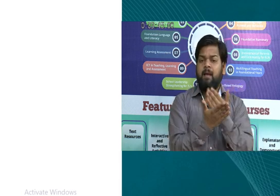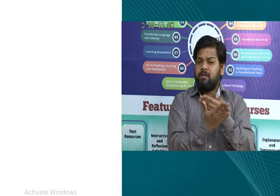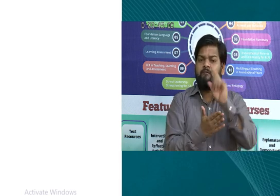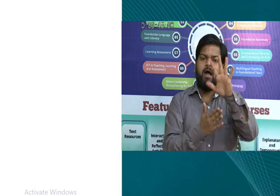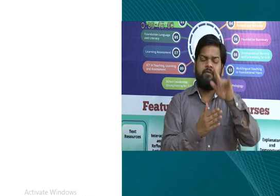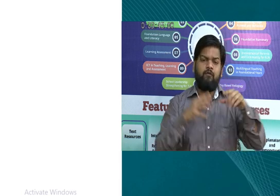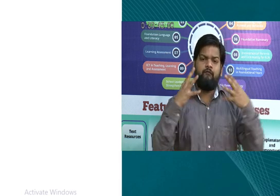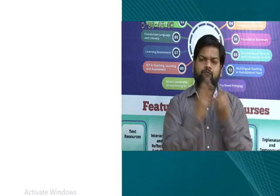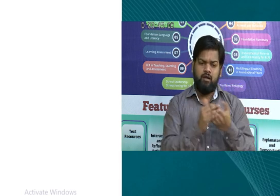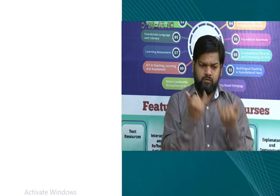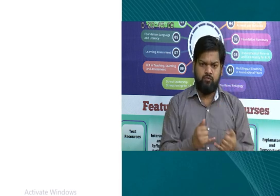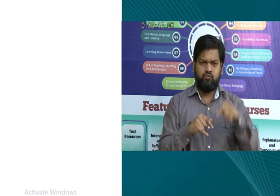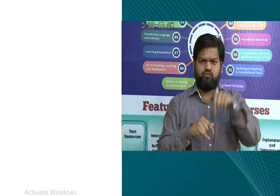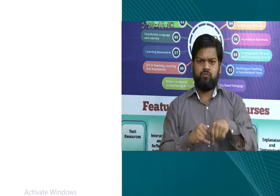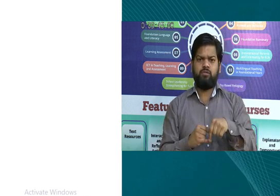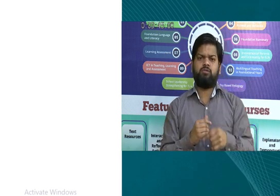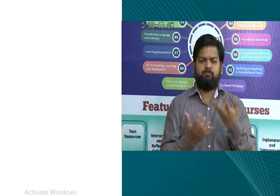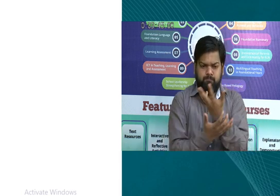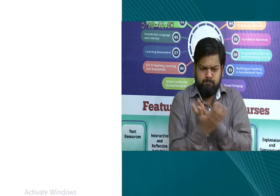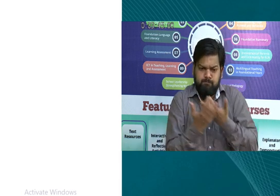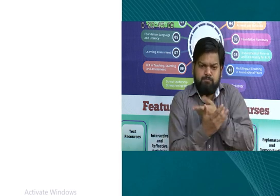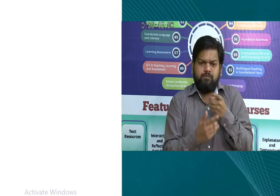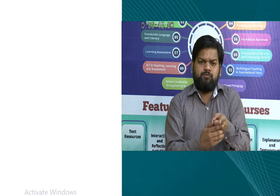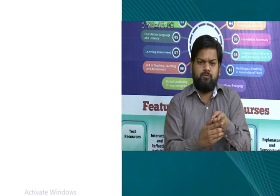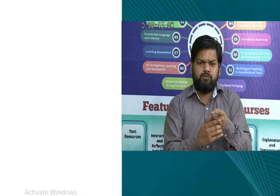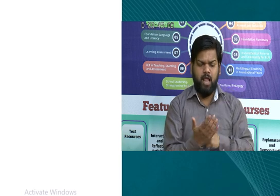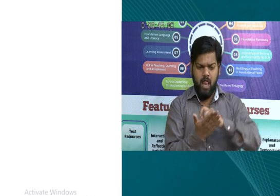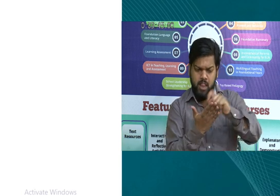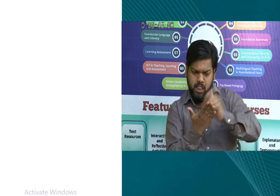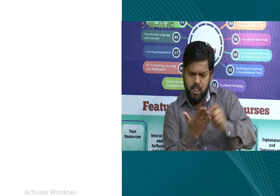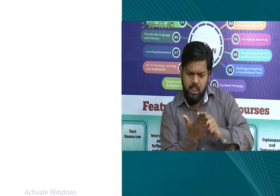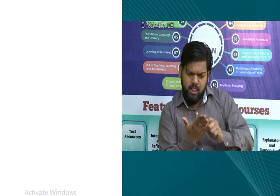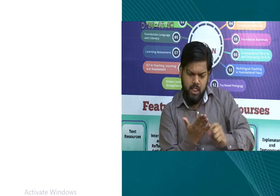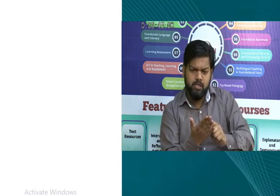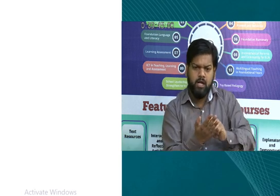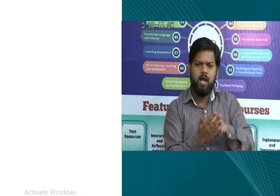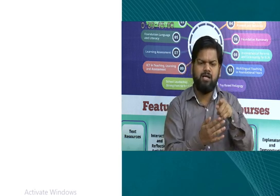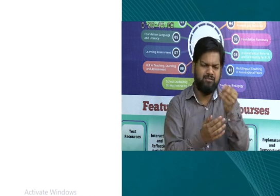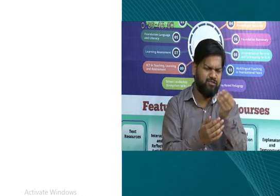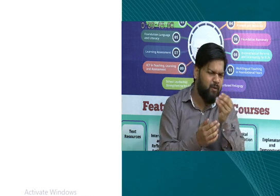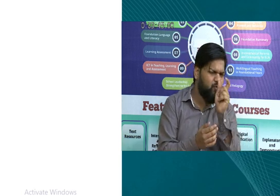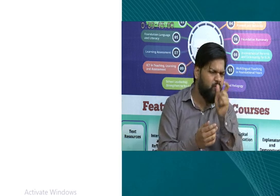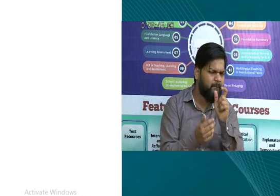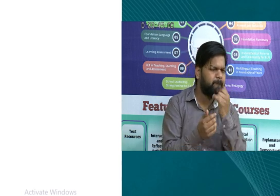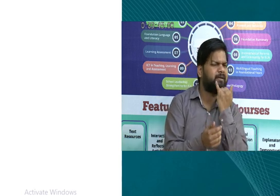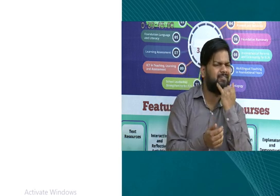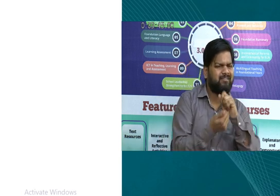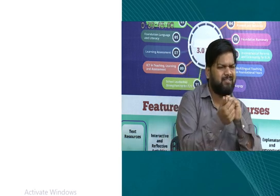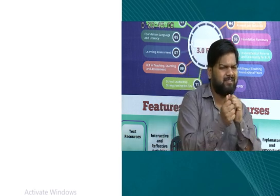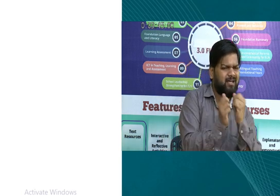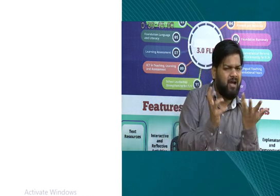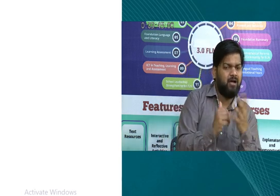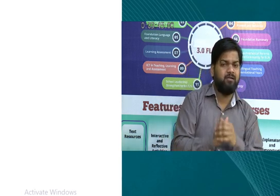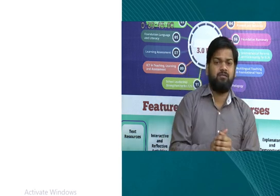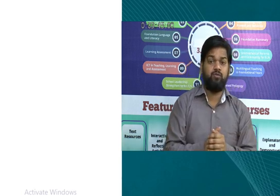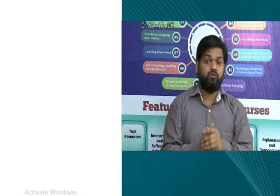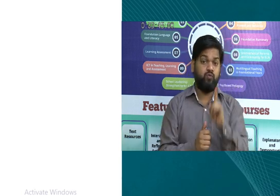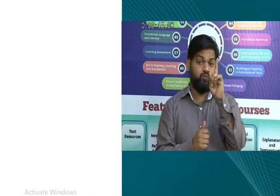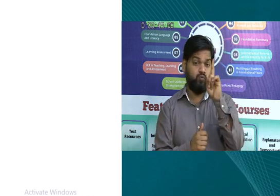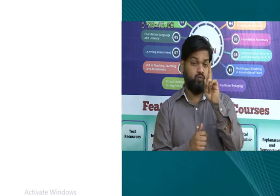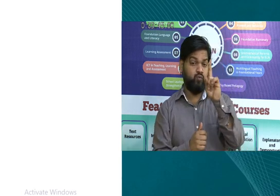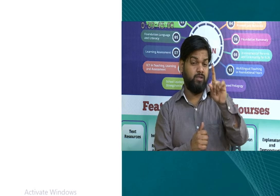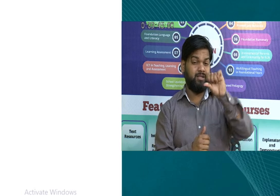असल रिपोर्टर को जो ठीक से और लिखने का जो उसमें शुरुआत हुई शुद्धिकरण हुआ यह 193839 जो द्वितीया विश्व